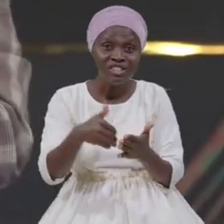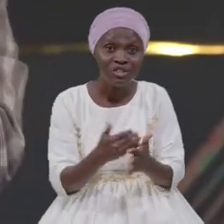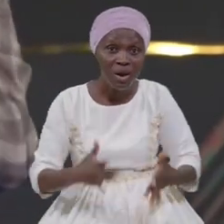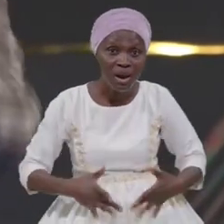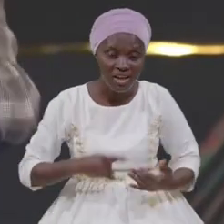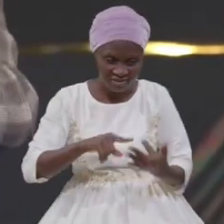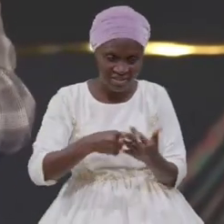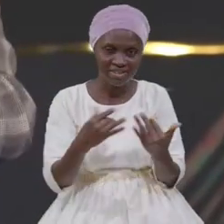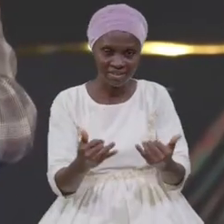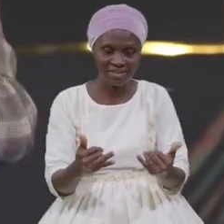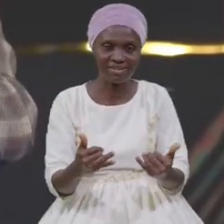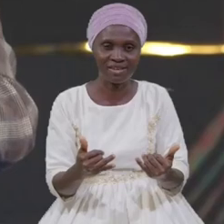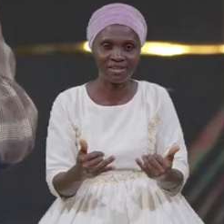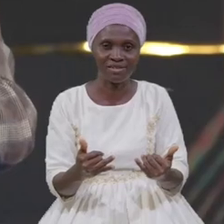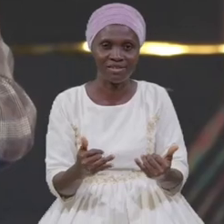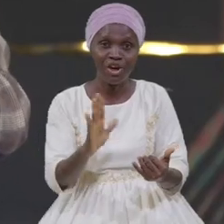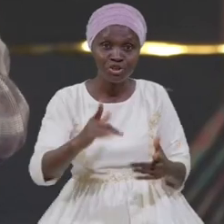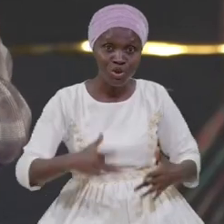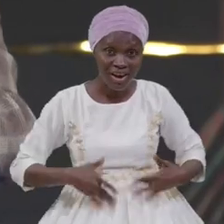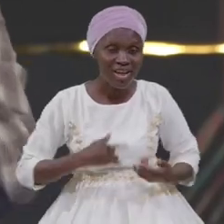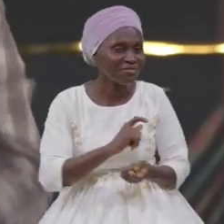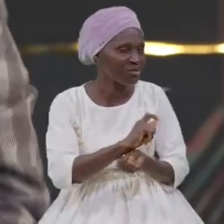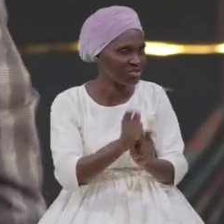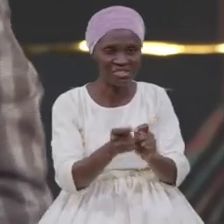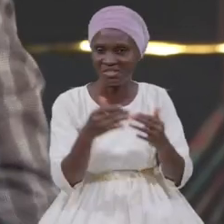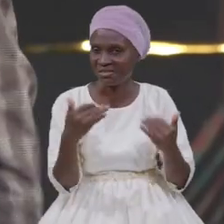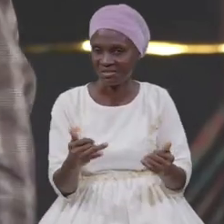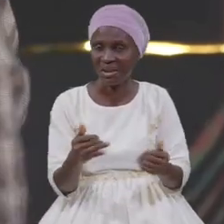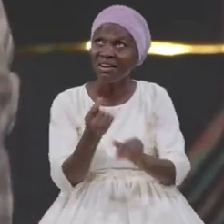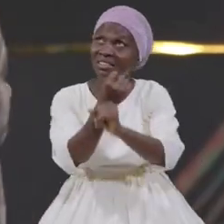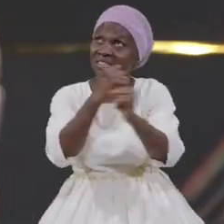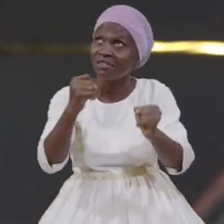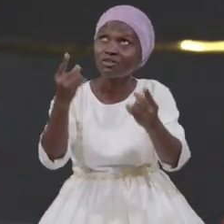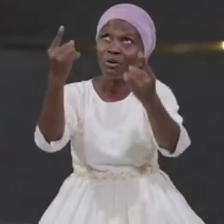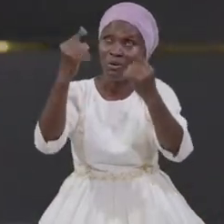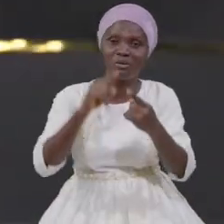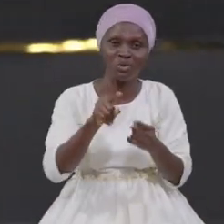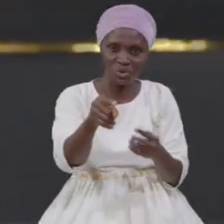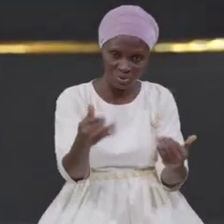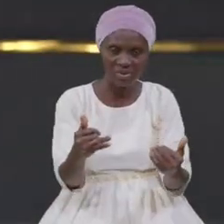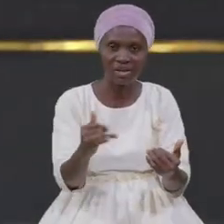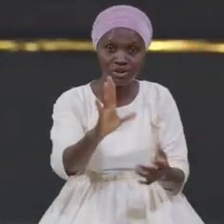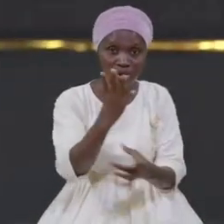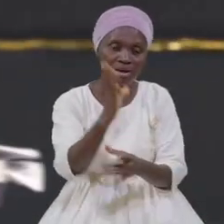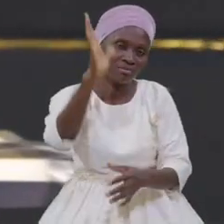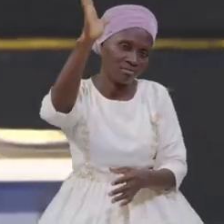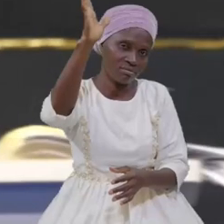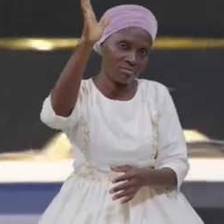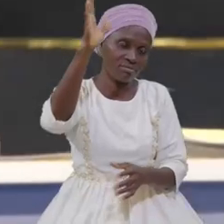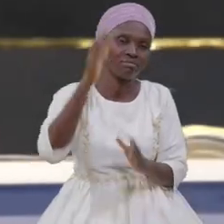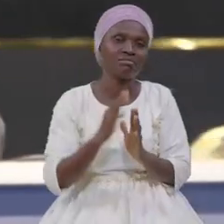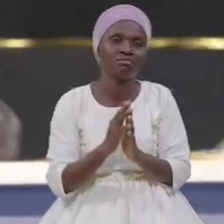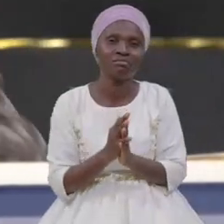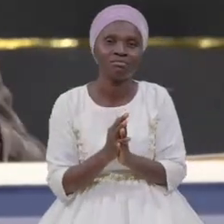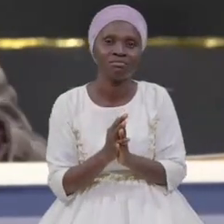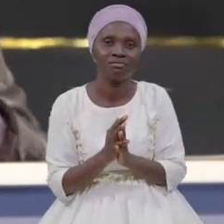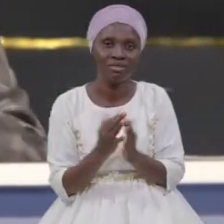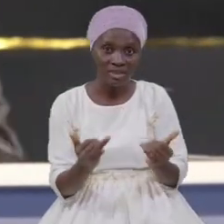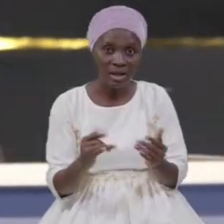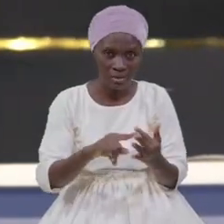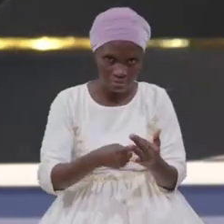Une nouvelle vie commence pour toi. Le salut te parvenant ce soir, lève cette main. Tu